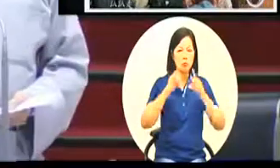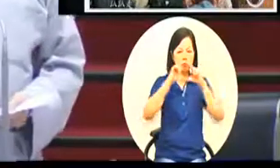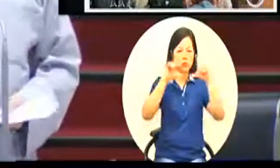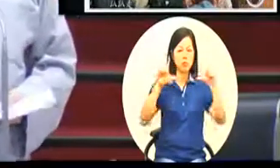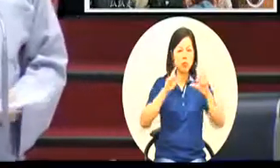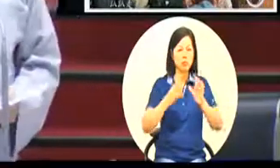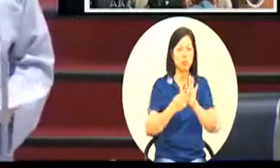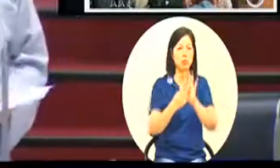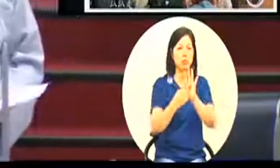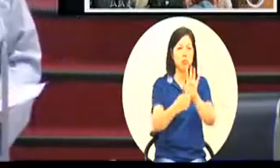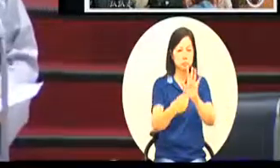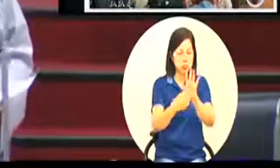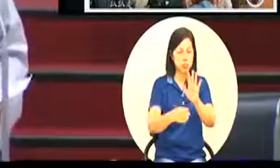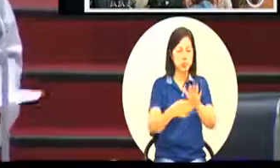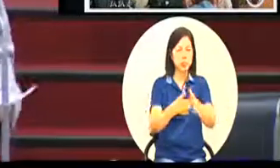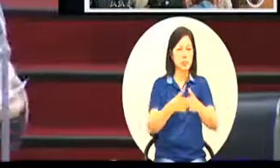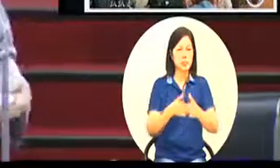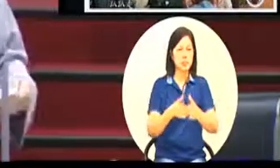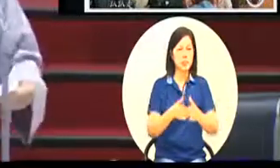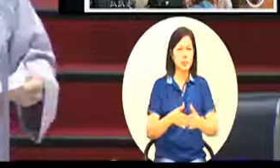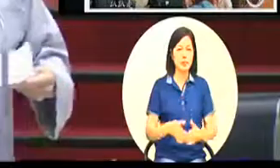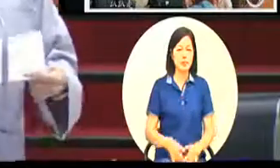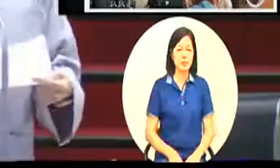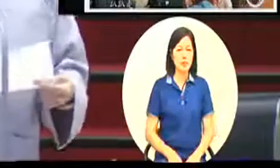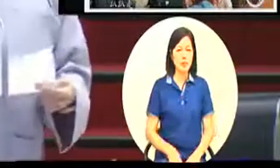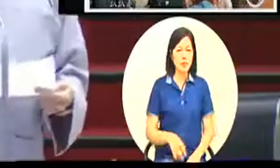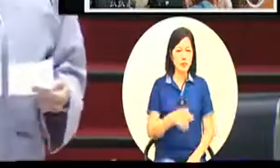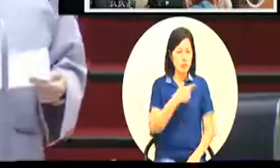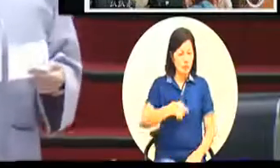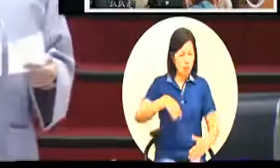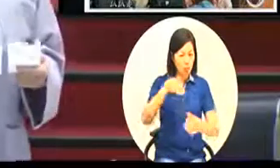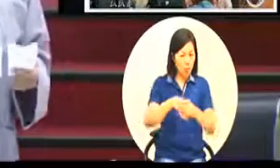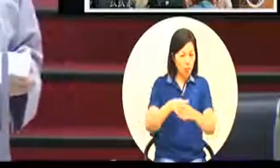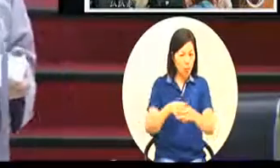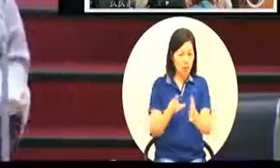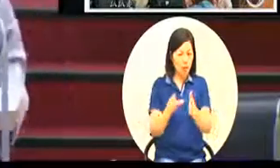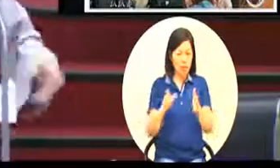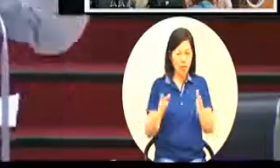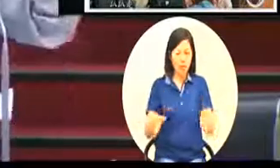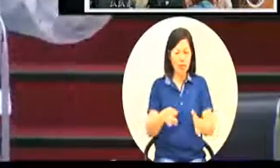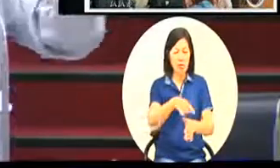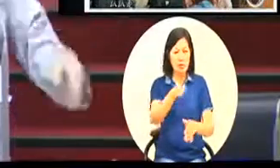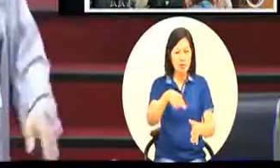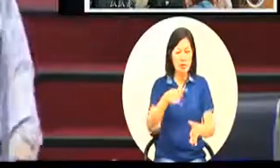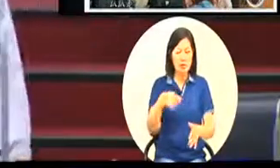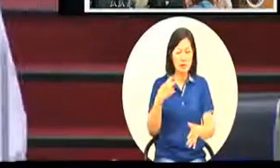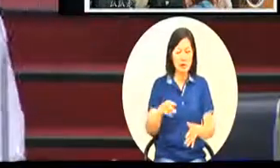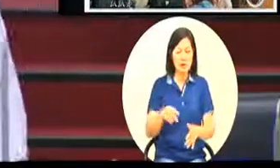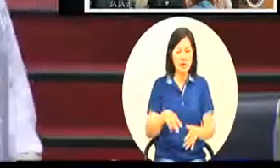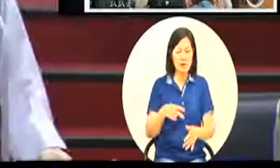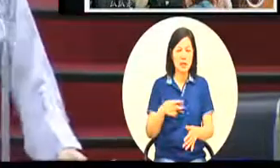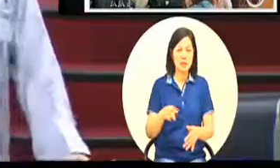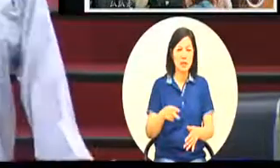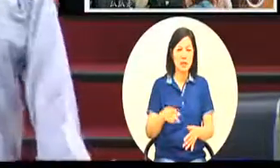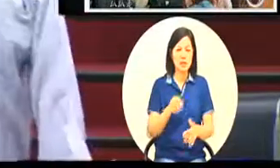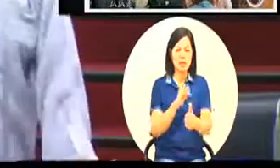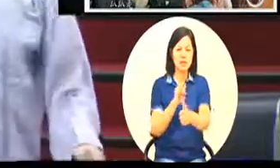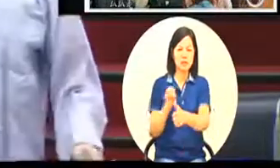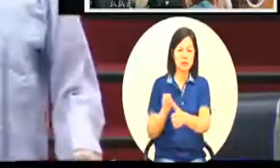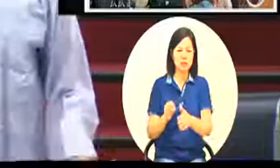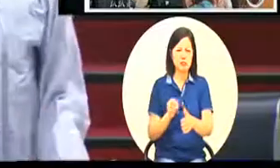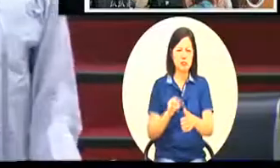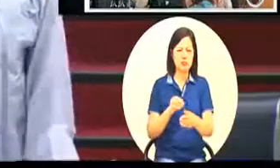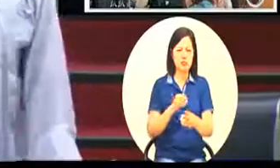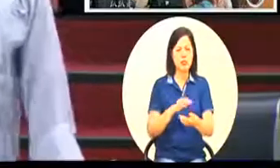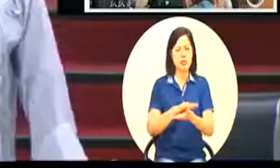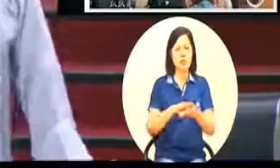哦，唔通当遐要选举的时阵吼，安尼无只国国队，食了嫌歹货。阿扁总统